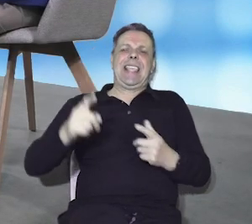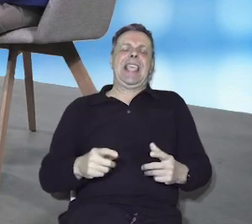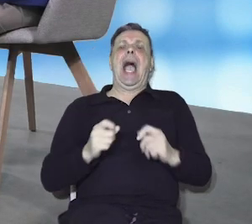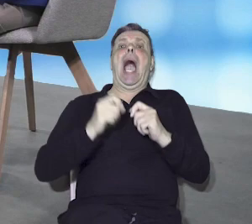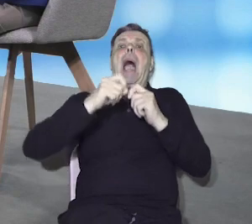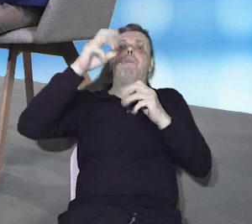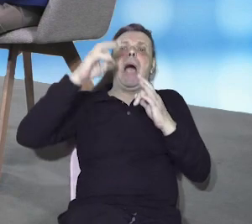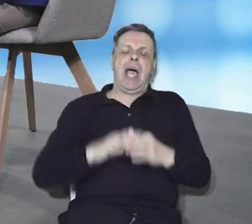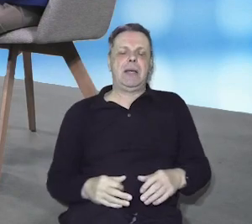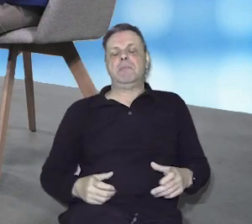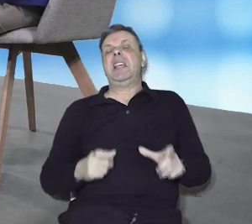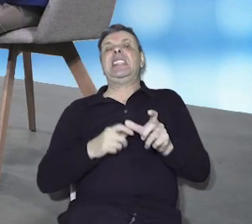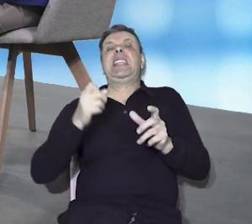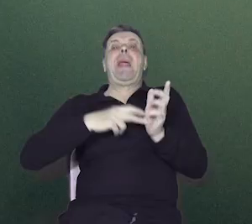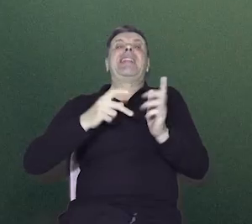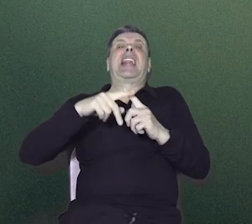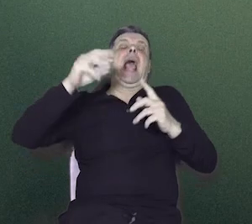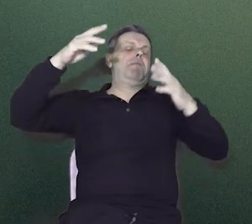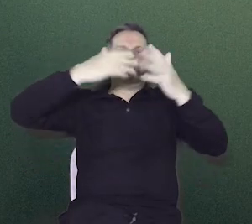ranije, Sinatri, Elvisu. Da.